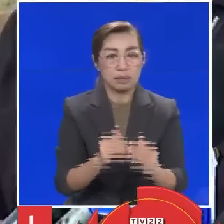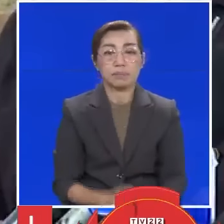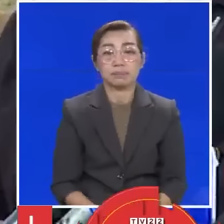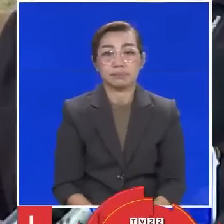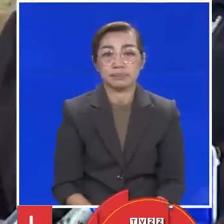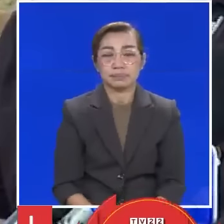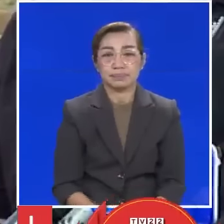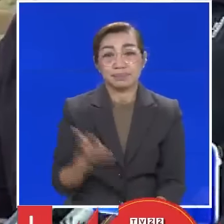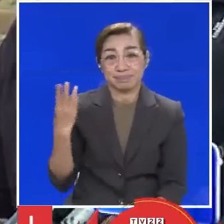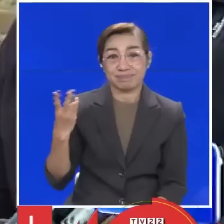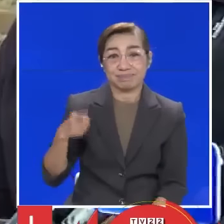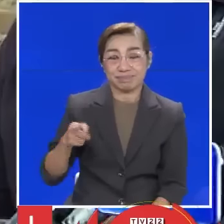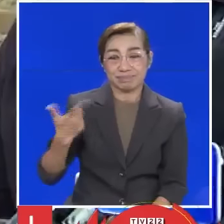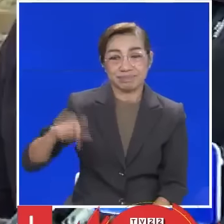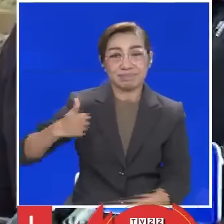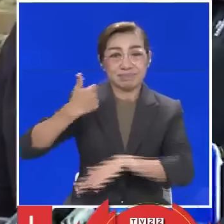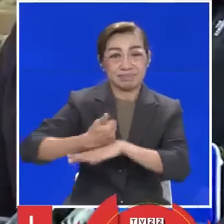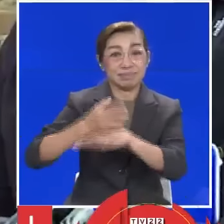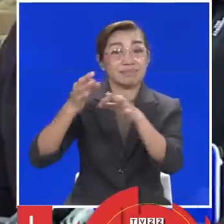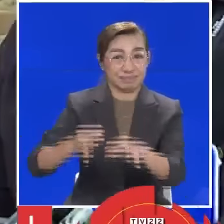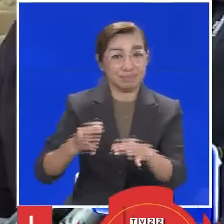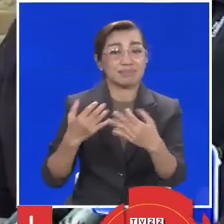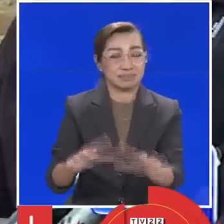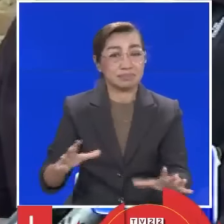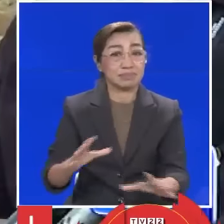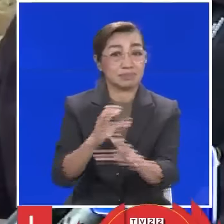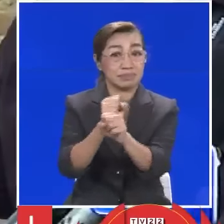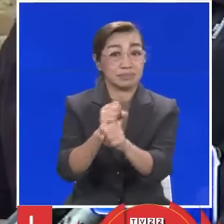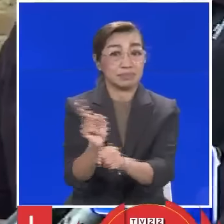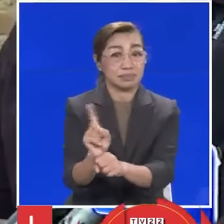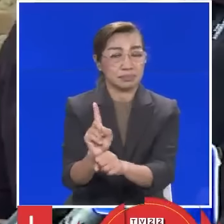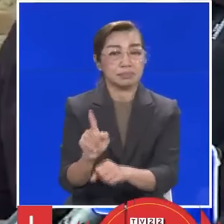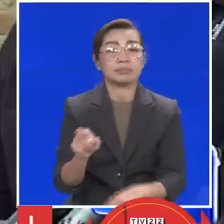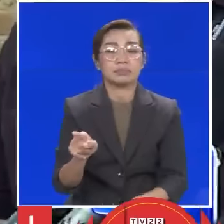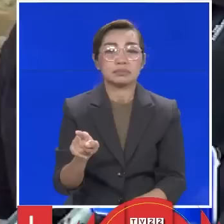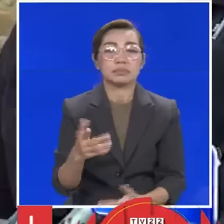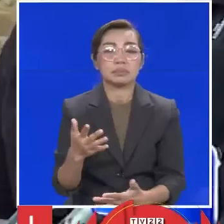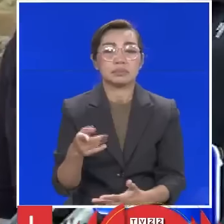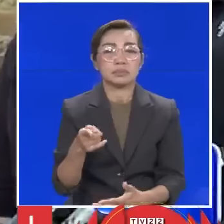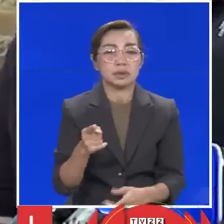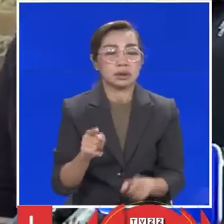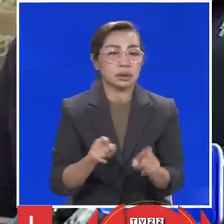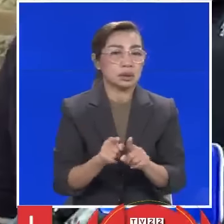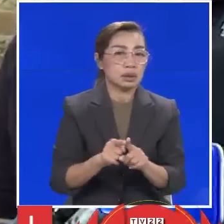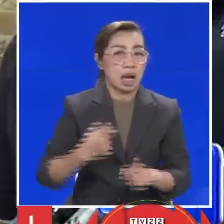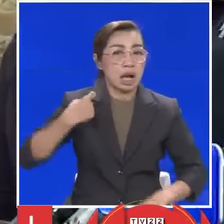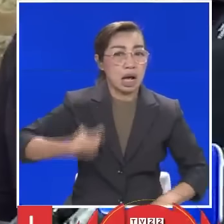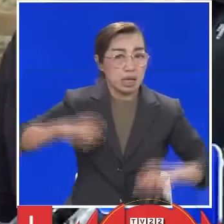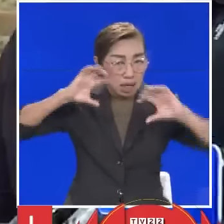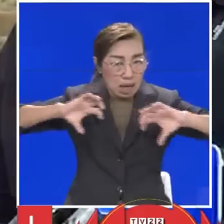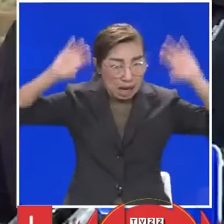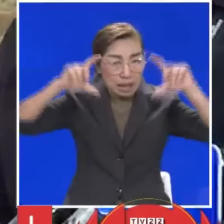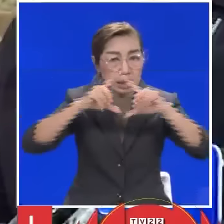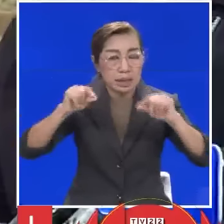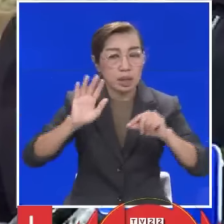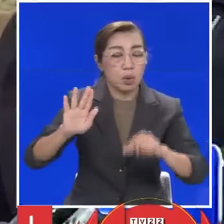ผู้ชมผลของคำพิพากษาออกมาแล้วนะคะศาลแขวงปทุมวันเองเนี่ยนะคะโดยพนักงานอัยการคดีศ